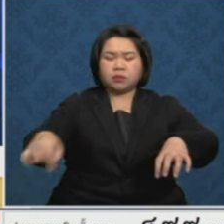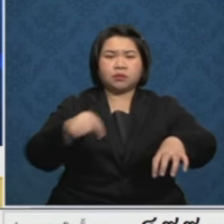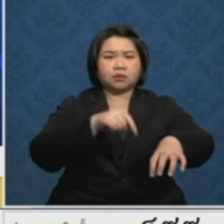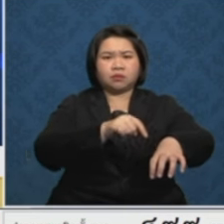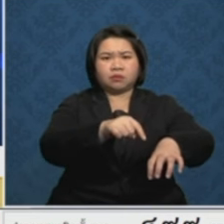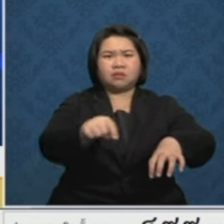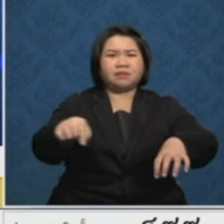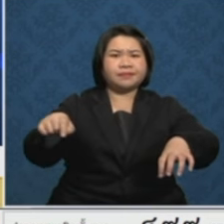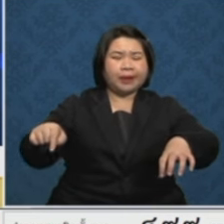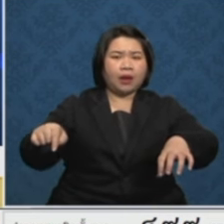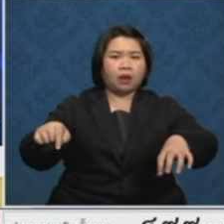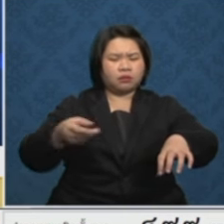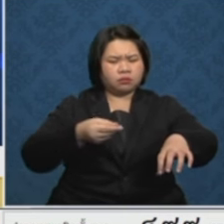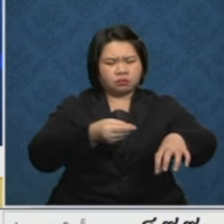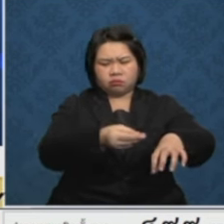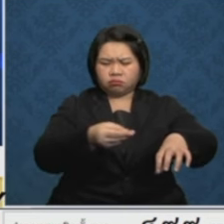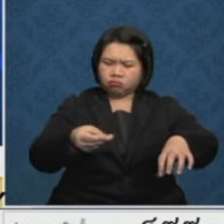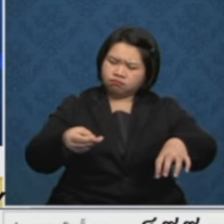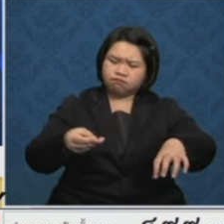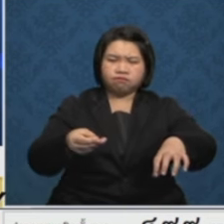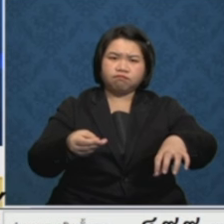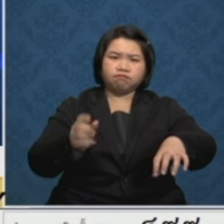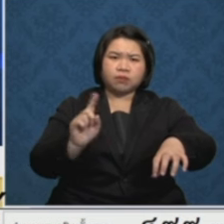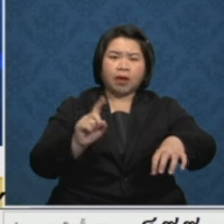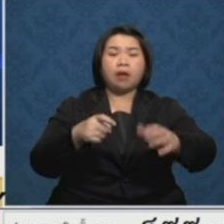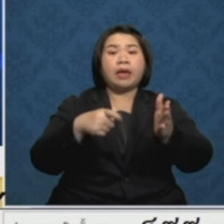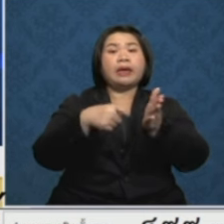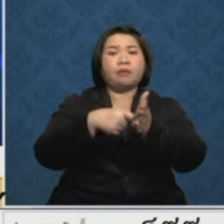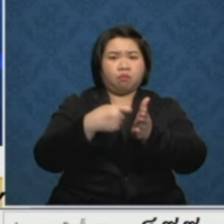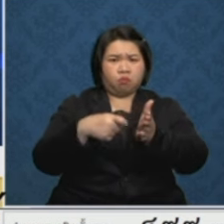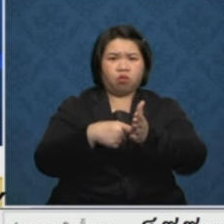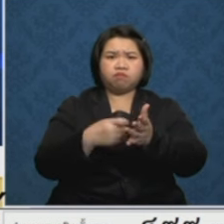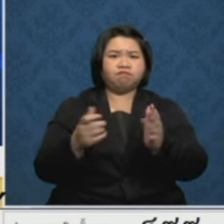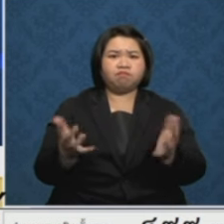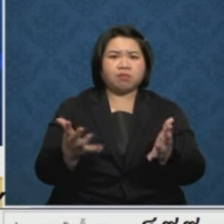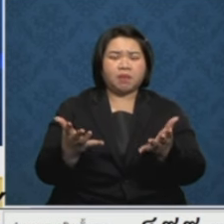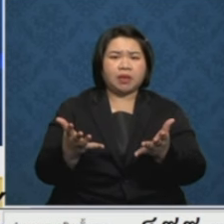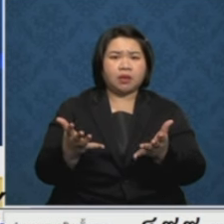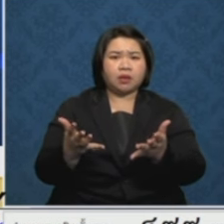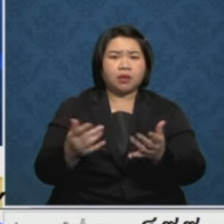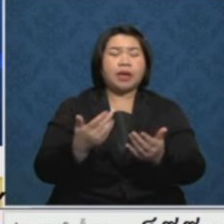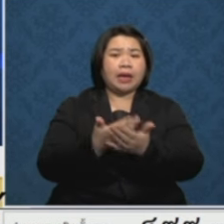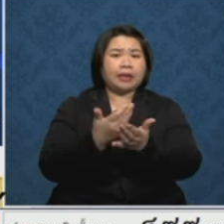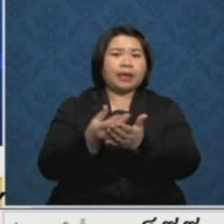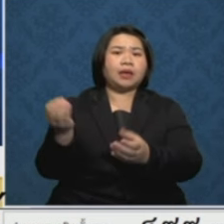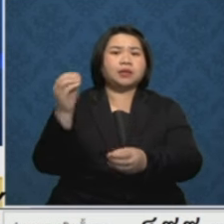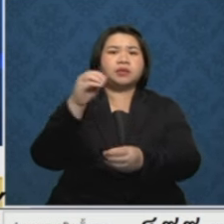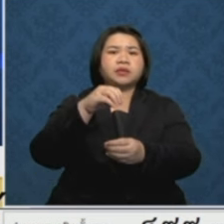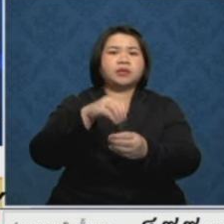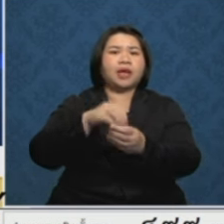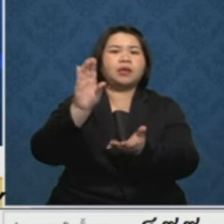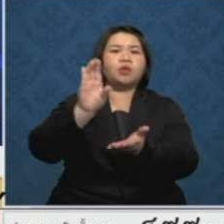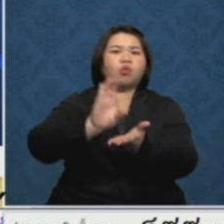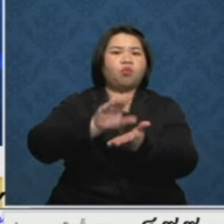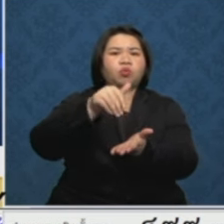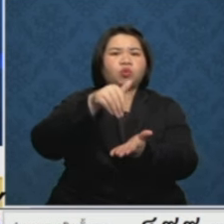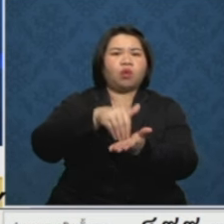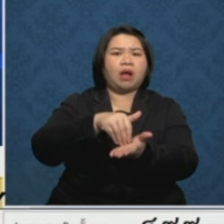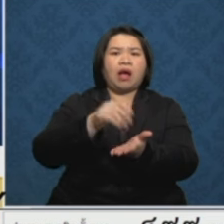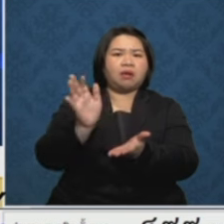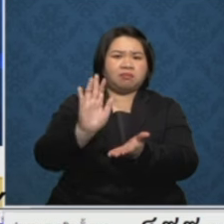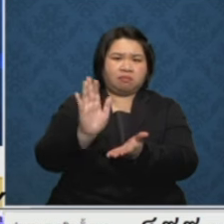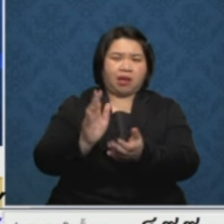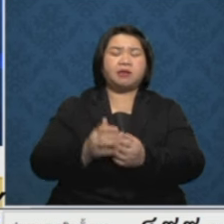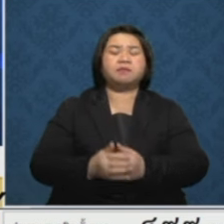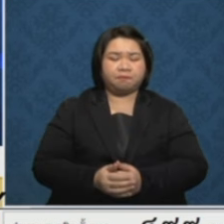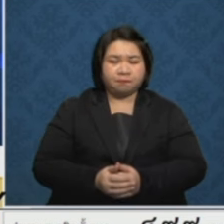รให้กับหน่วยรับงบตรงนี้เนี่ยมันไม่มีเหตุผลอะไรแล้วค่ะที่จะต้องอาศัยไว้ในงบกลางรายการค่าใช้จ่ายเพื่อการกระตุ้นเศรษฐกิจ